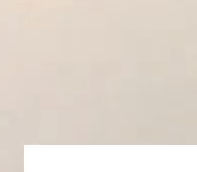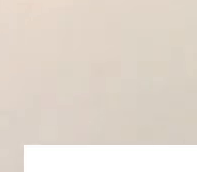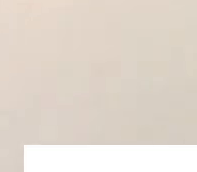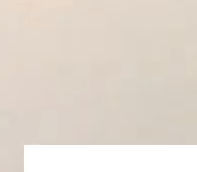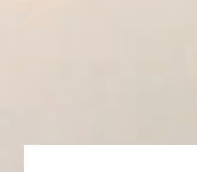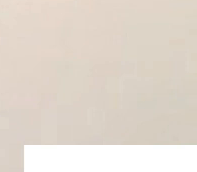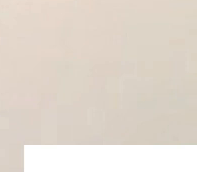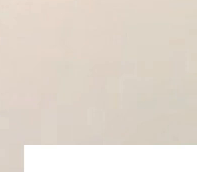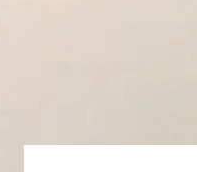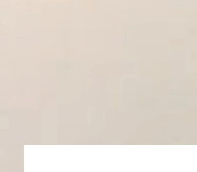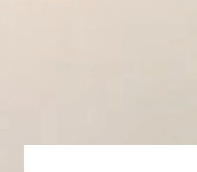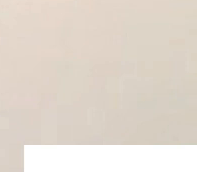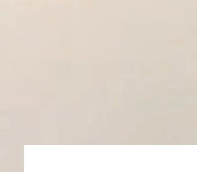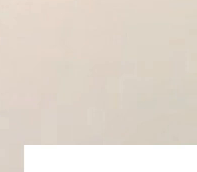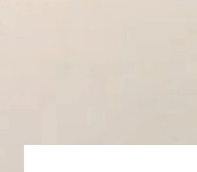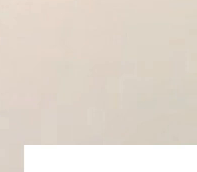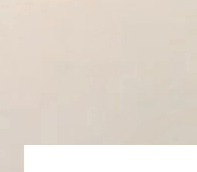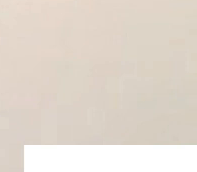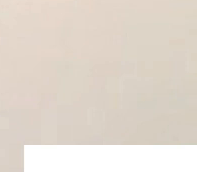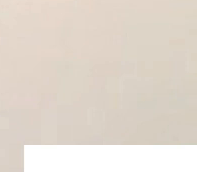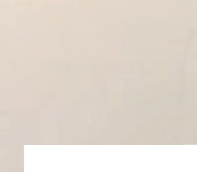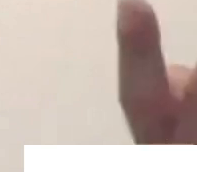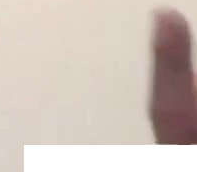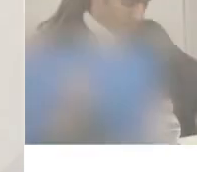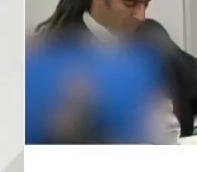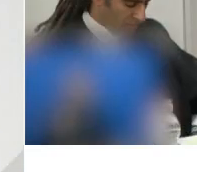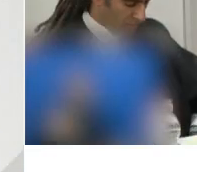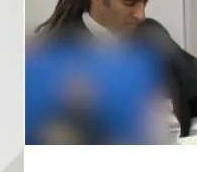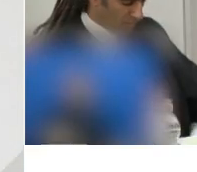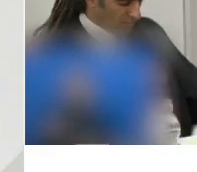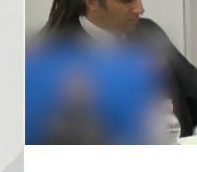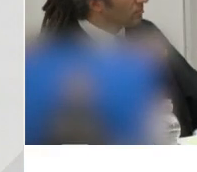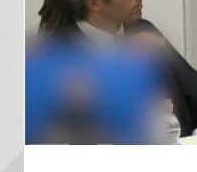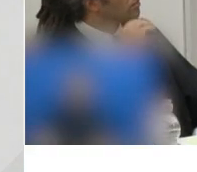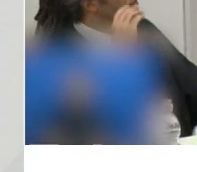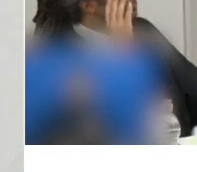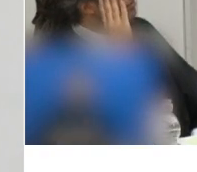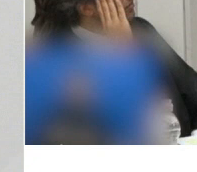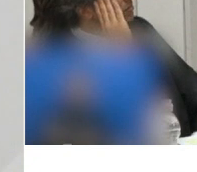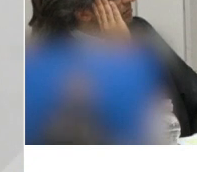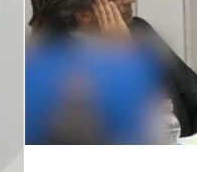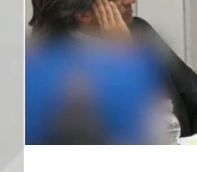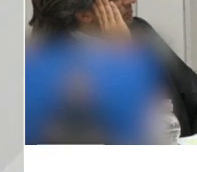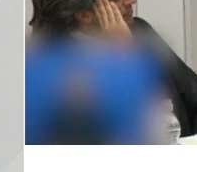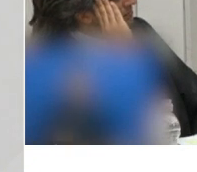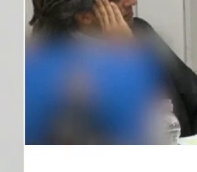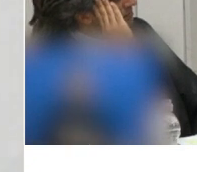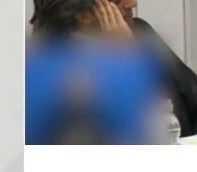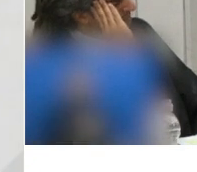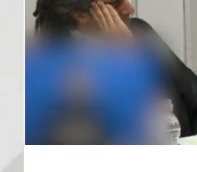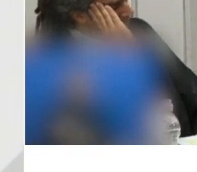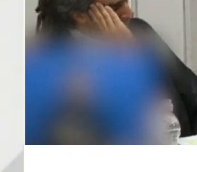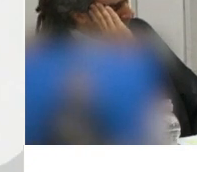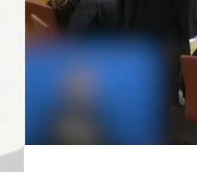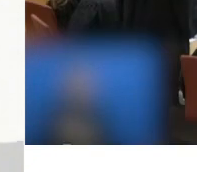לא עשה בשימוש, אין ספק שאם בגץ, זה בעצם העילה הזאת סוג של סטארט-אפ משפטי, היא פותחה באקדמיה, יש כמה חוקרים שכתבו עליה